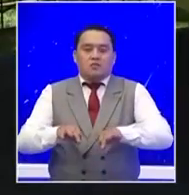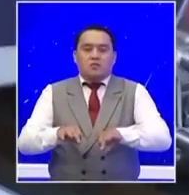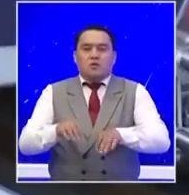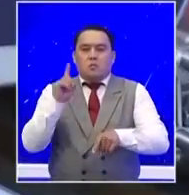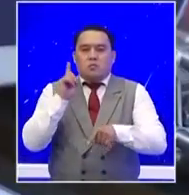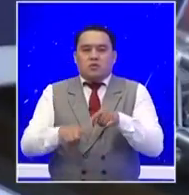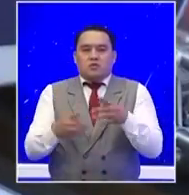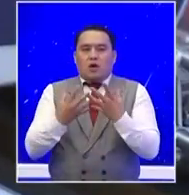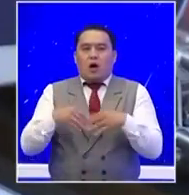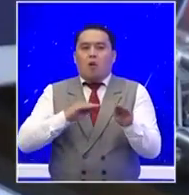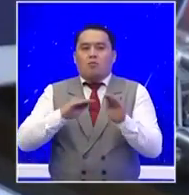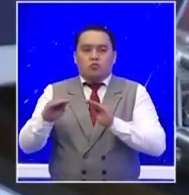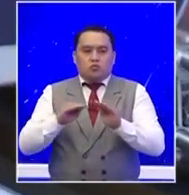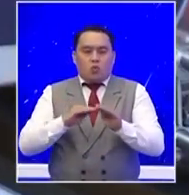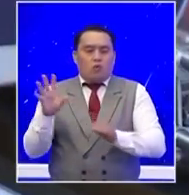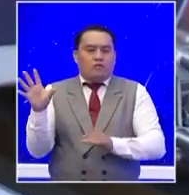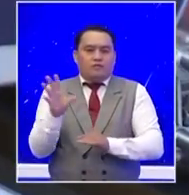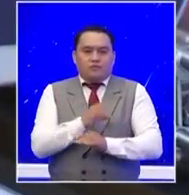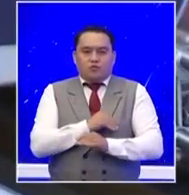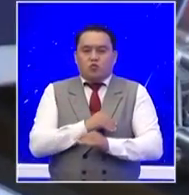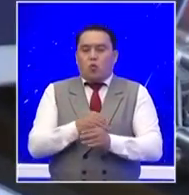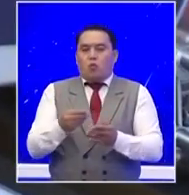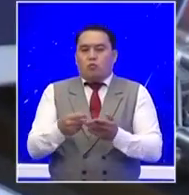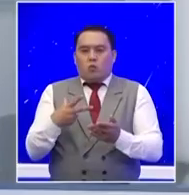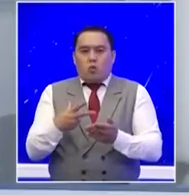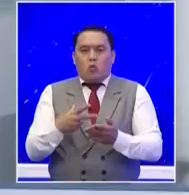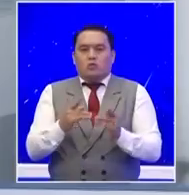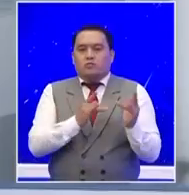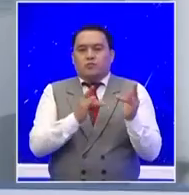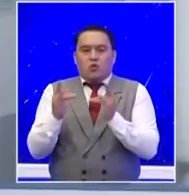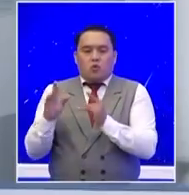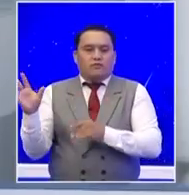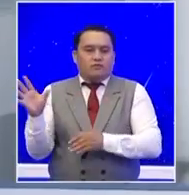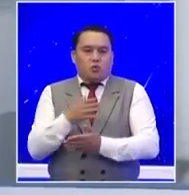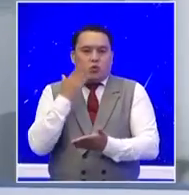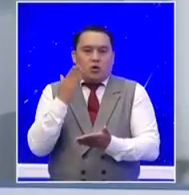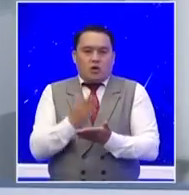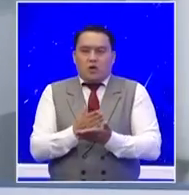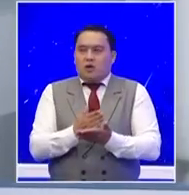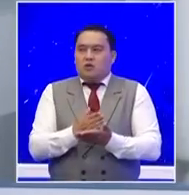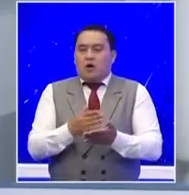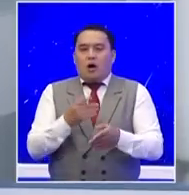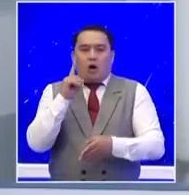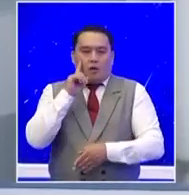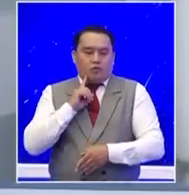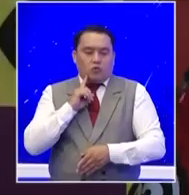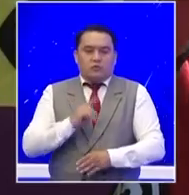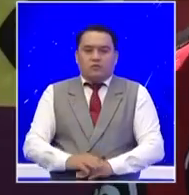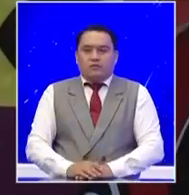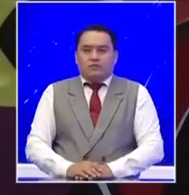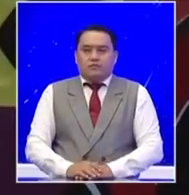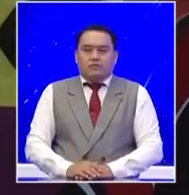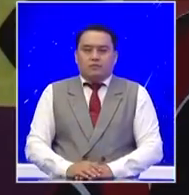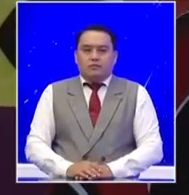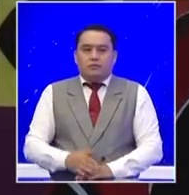искусственной вентиляции легких, дефибриллятор, все виды пульсометров, койка для перевозки и так далее. Словом, комфорт и удобство. Это